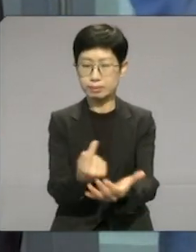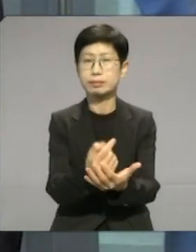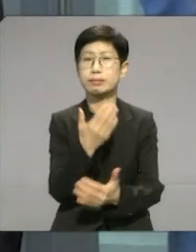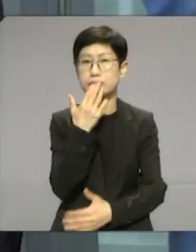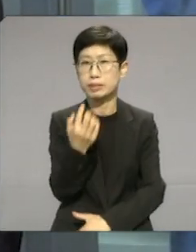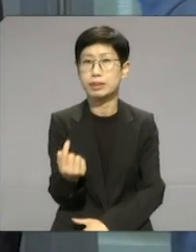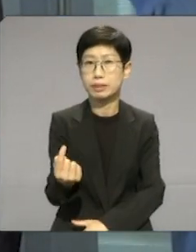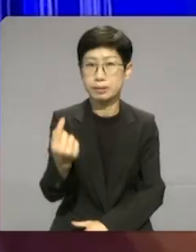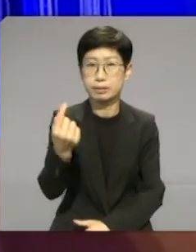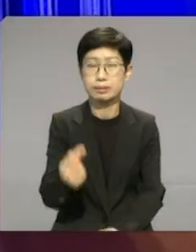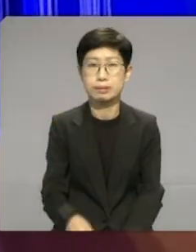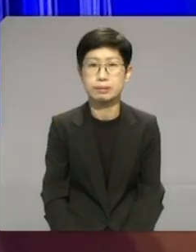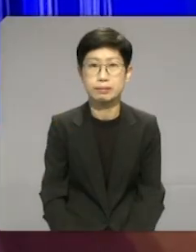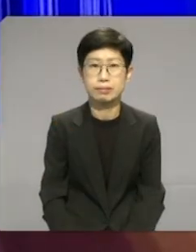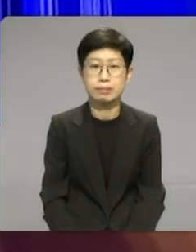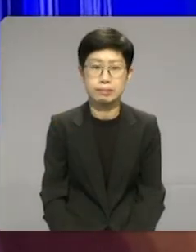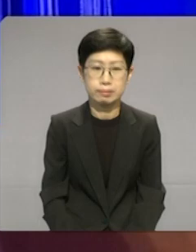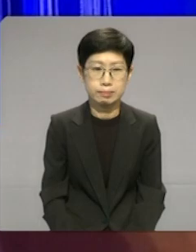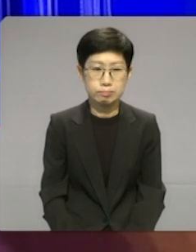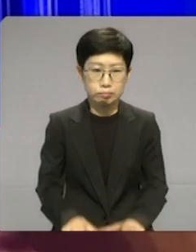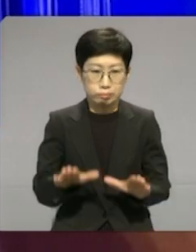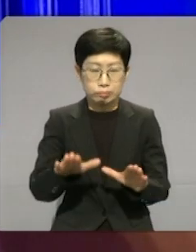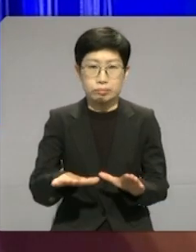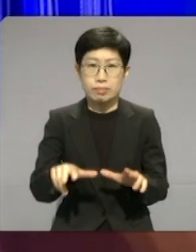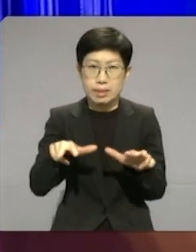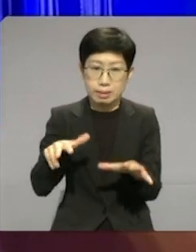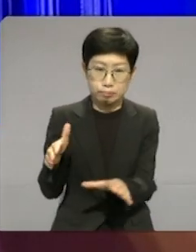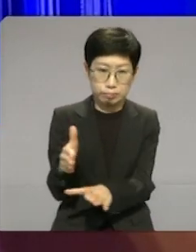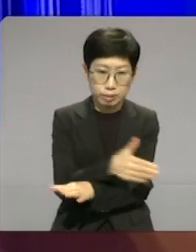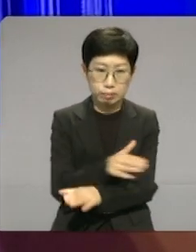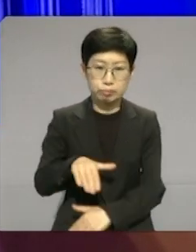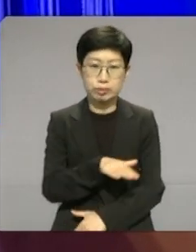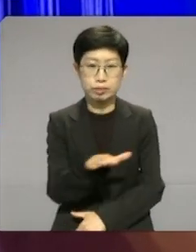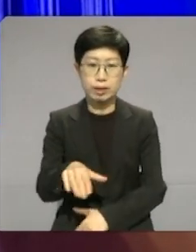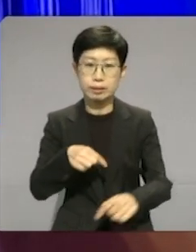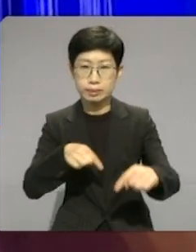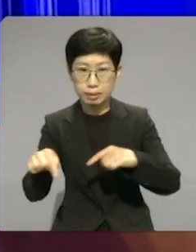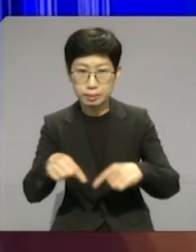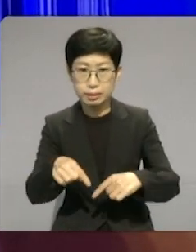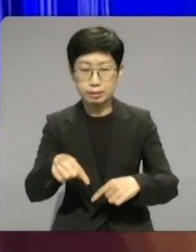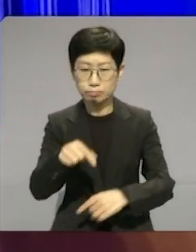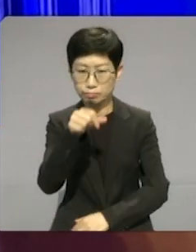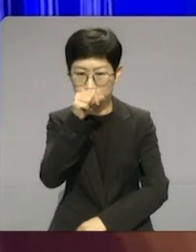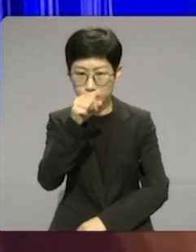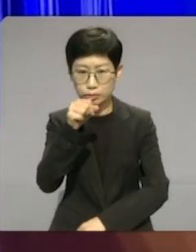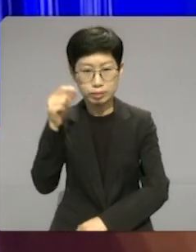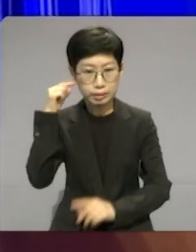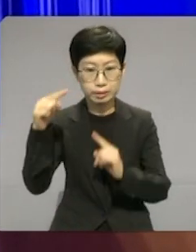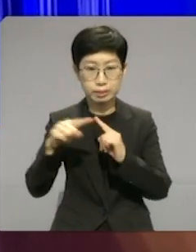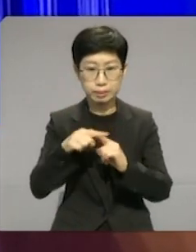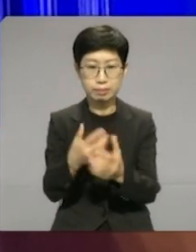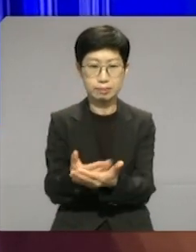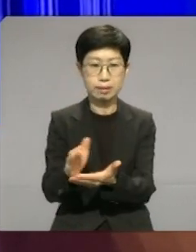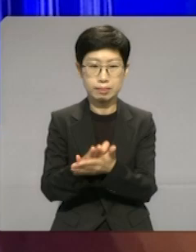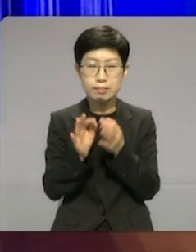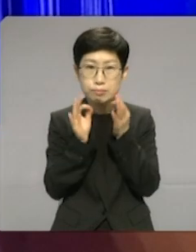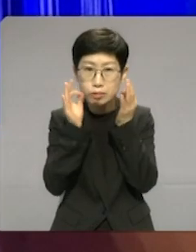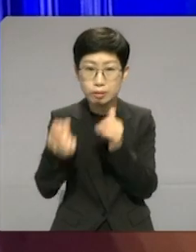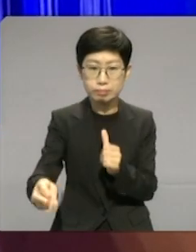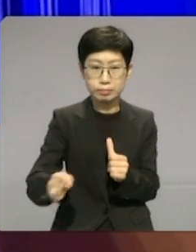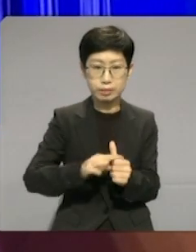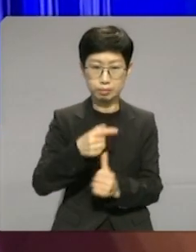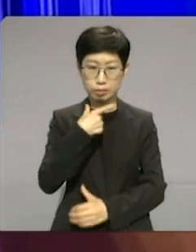높아 보입니다. Ab sofort, ab diesem Impuls des heutigen Tages, ab diesem Startschuss sind alle politischen